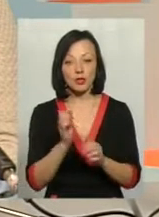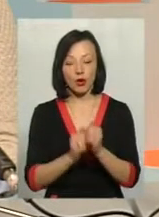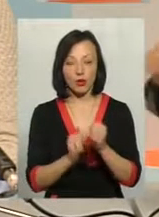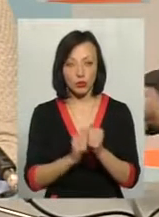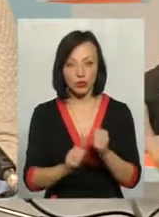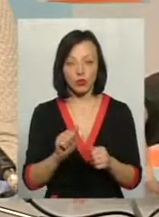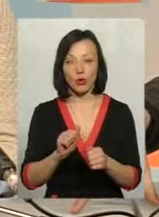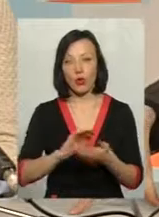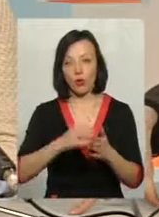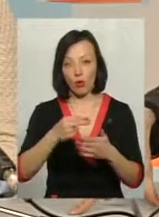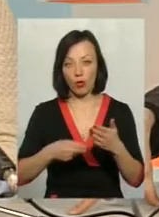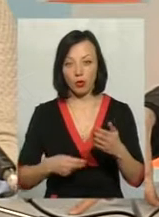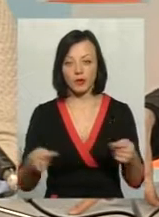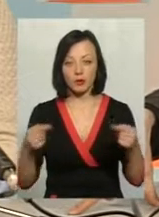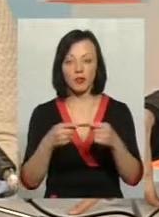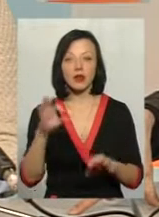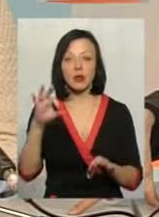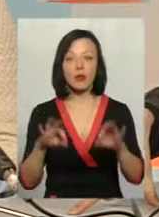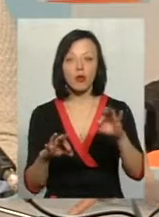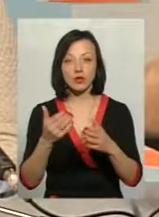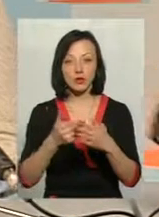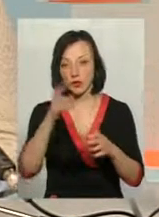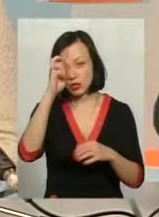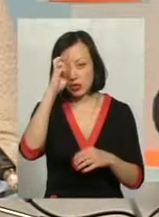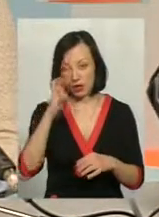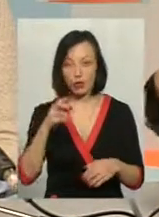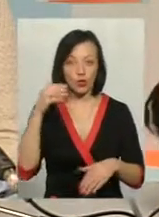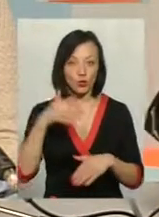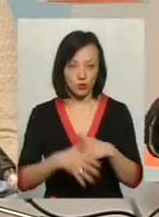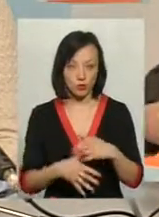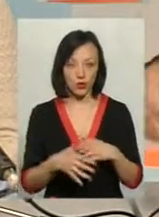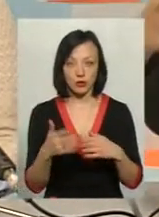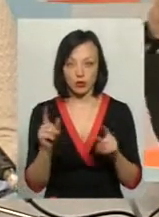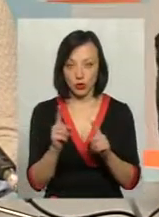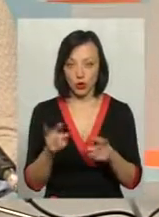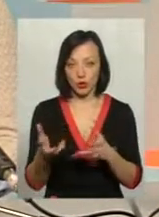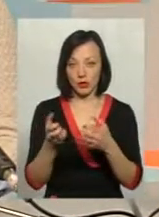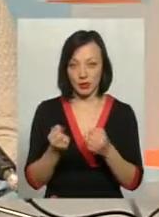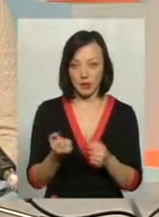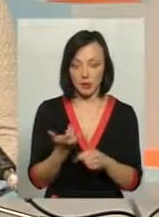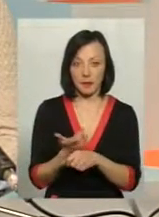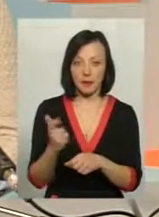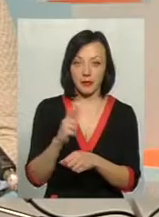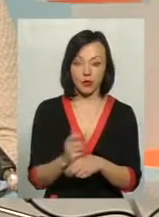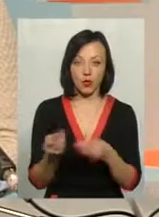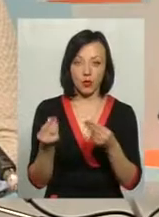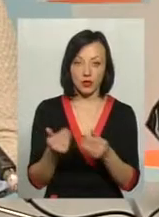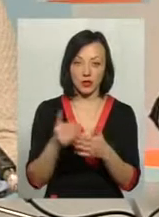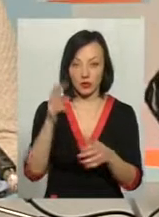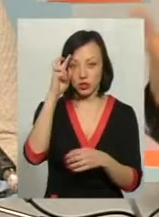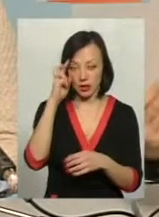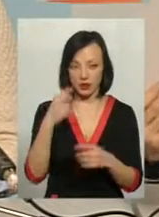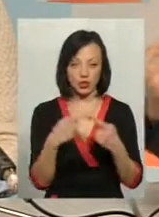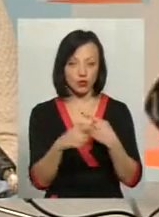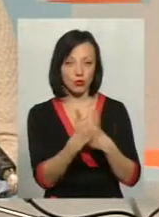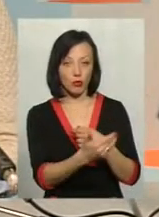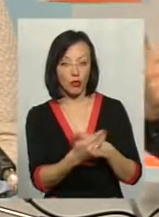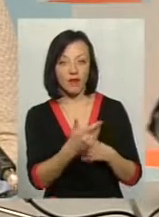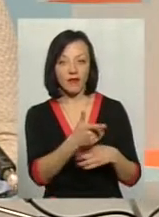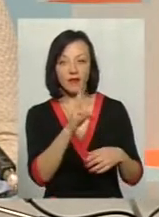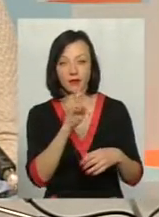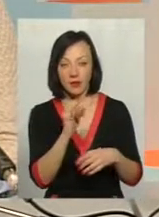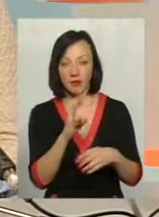угоду вони отримують якийсь відповідний бонус від держави. Він розуміє, що він з одної сторони отримує більше коштів від держави, з іншої сторони